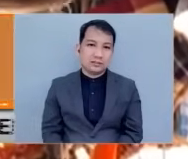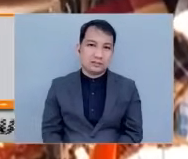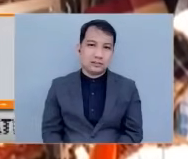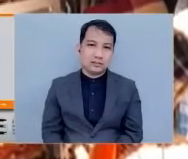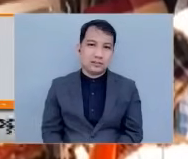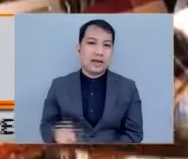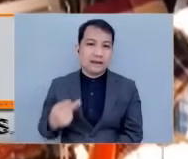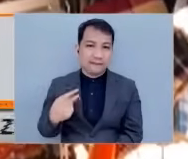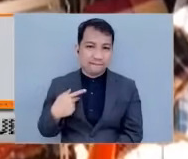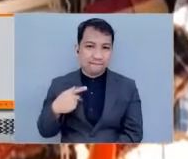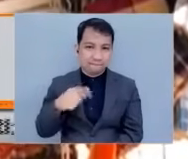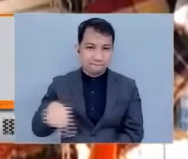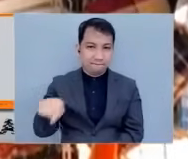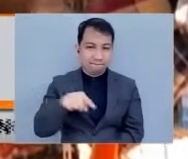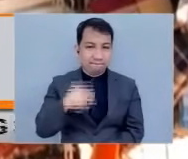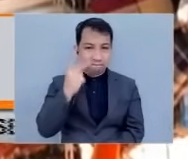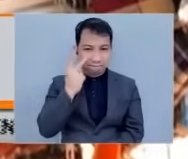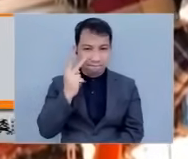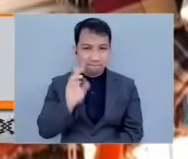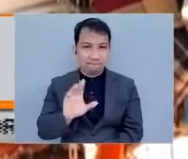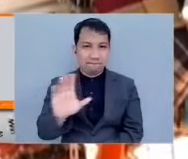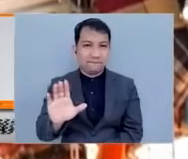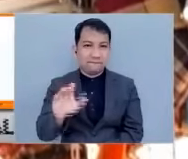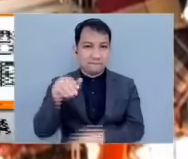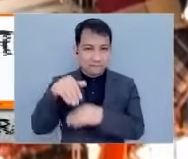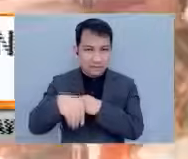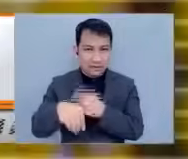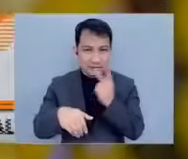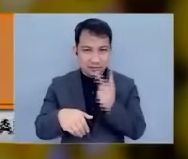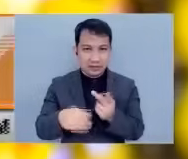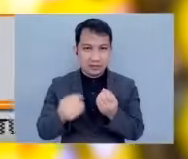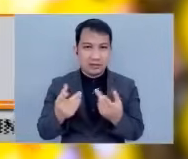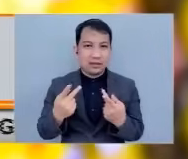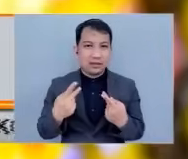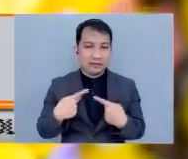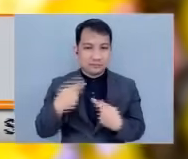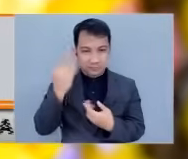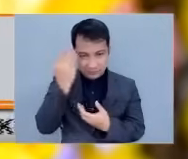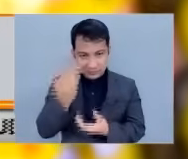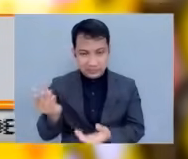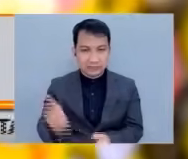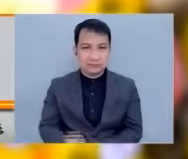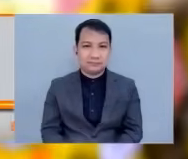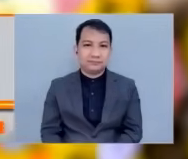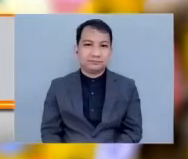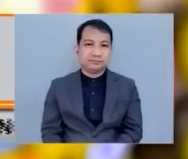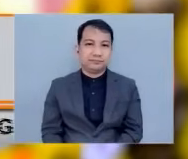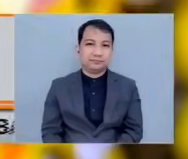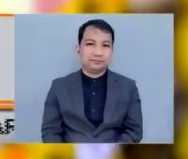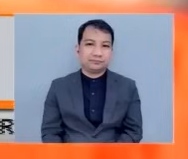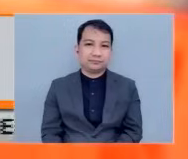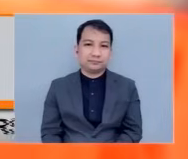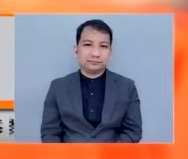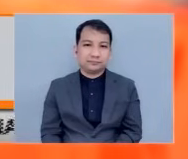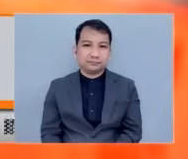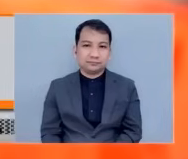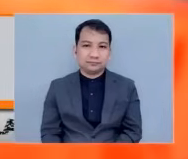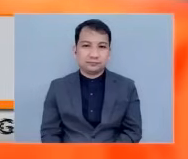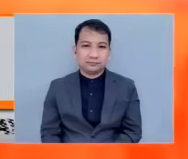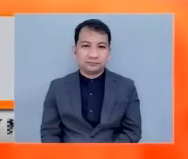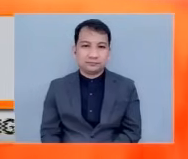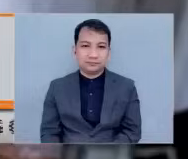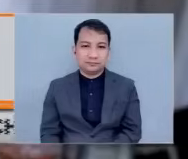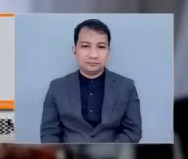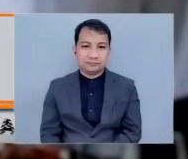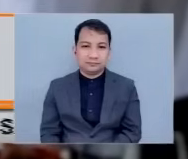Lahat ng nakikita mo dyan, lalo pag gabi. Marami talaga sila ganito. Ang mga agaw pansing hair clip na ito, sinasabing